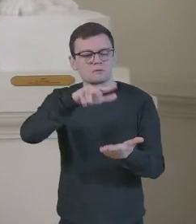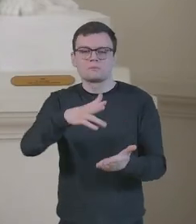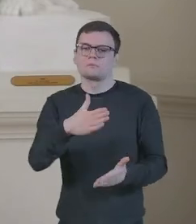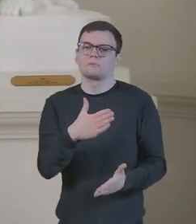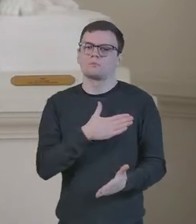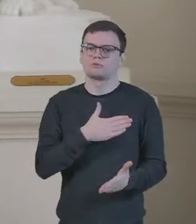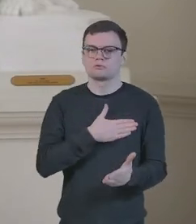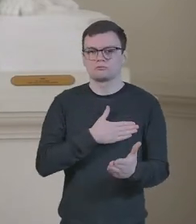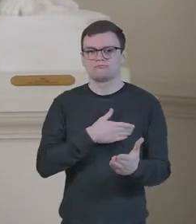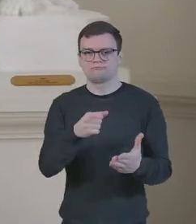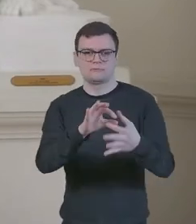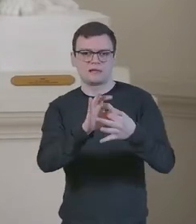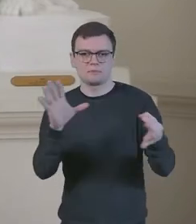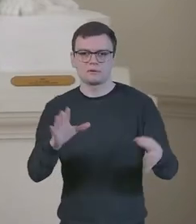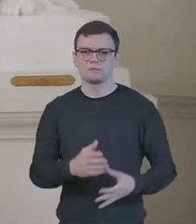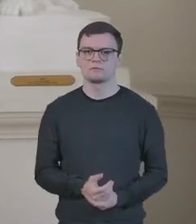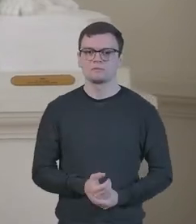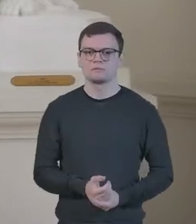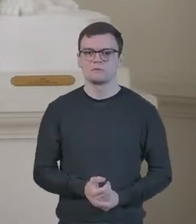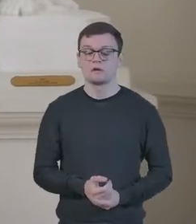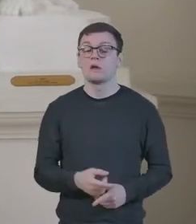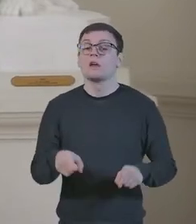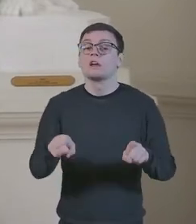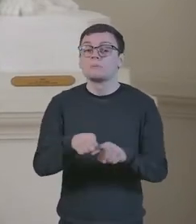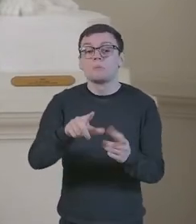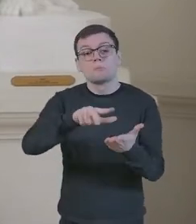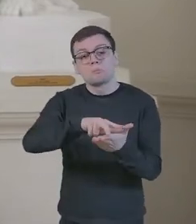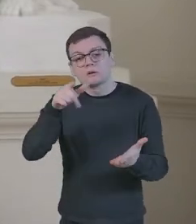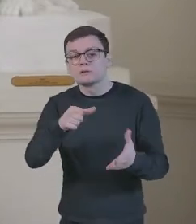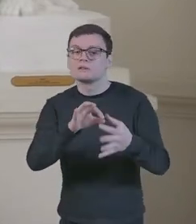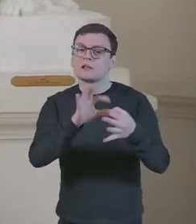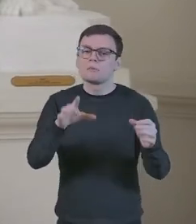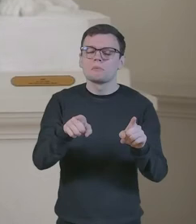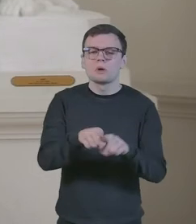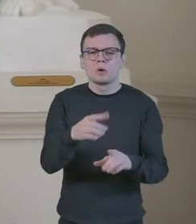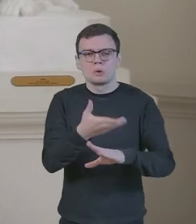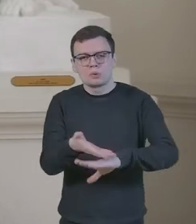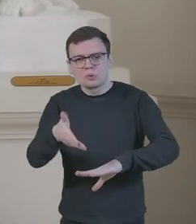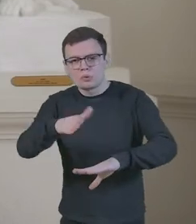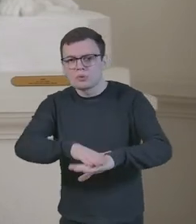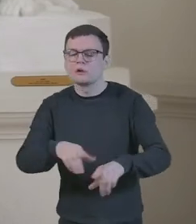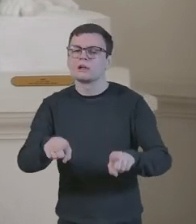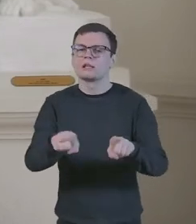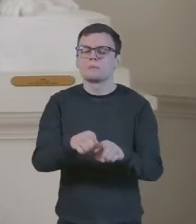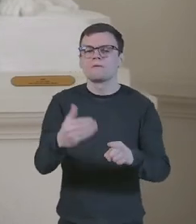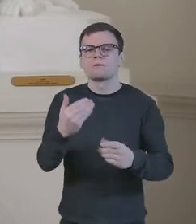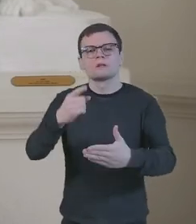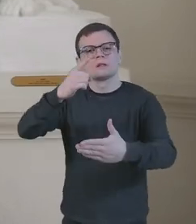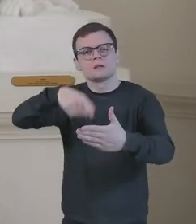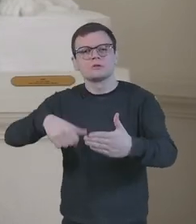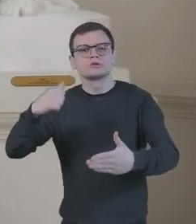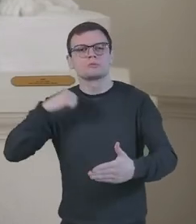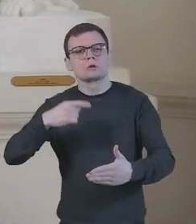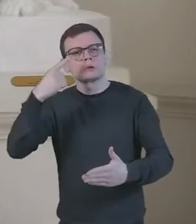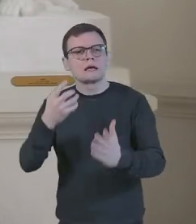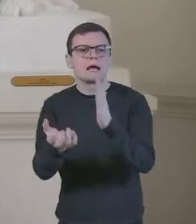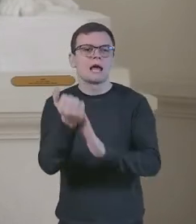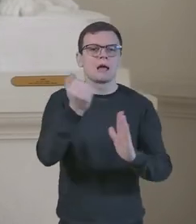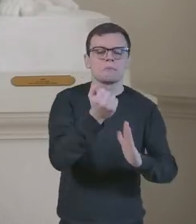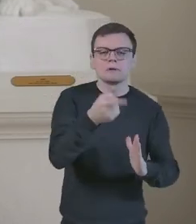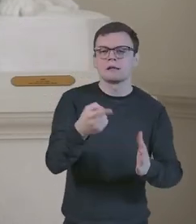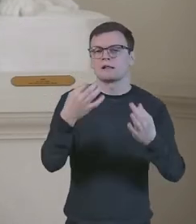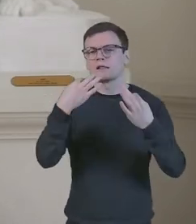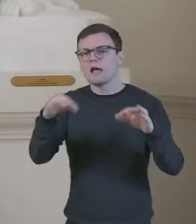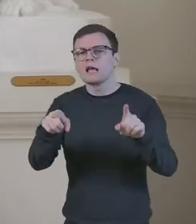žymi 14 metų sukaktį nuo tada, kai Lietuva pripažino Kosovo nepriklausomybę. Ir taip pat Kosovo